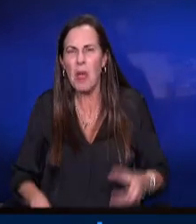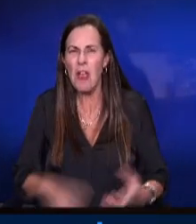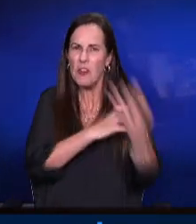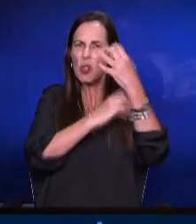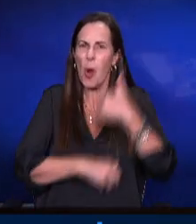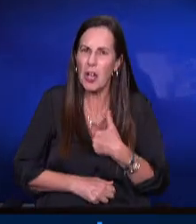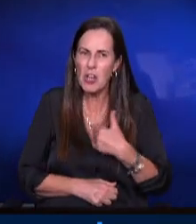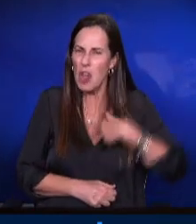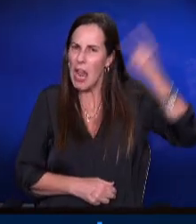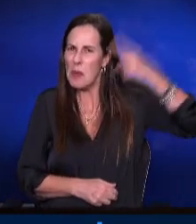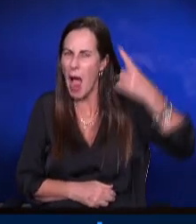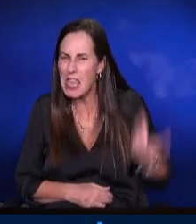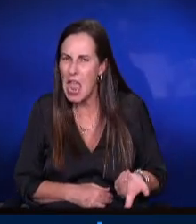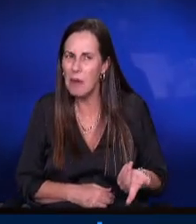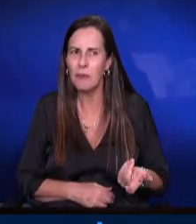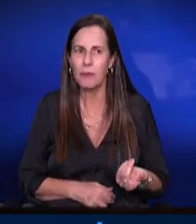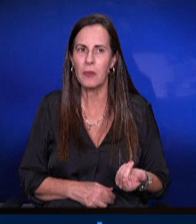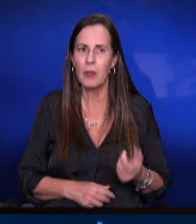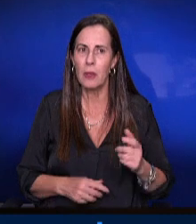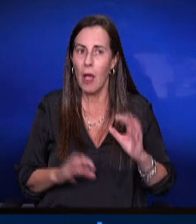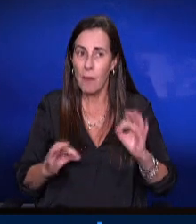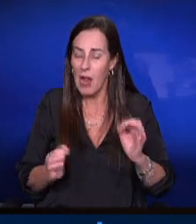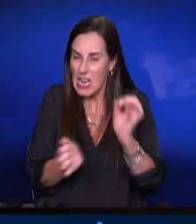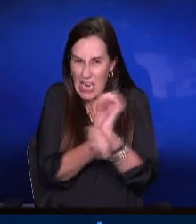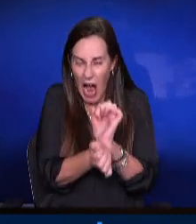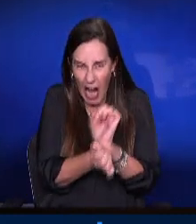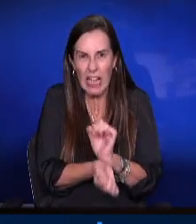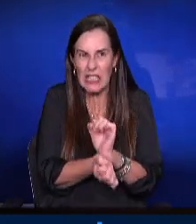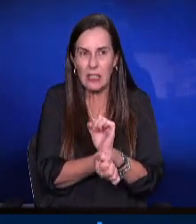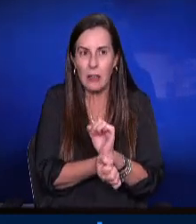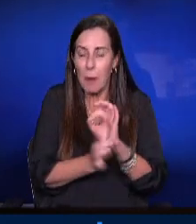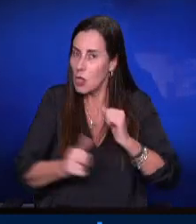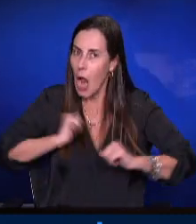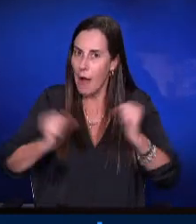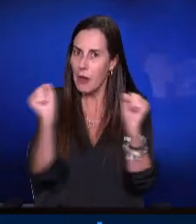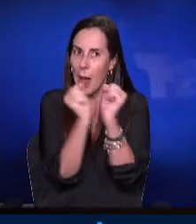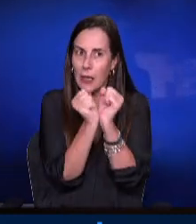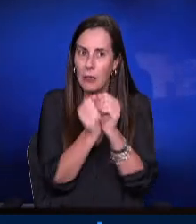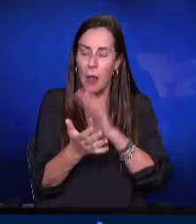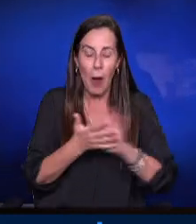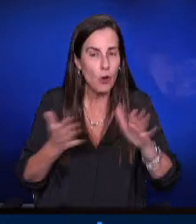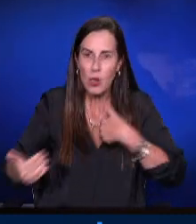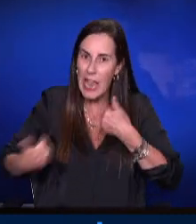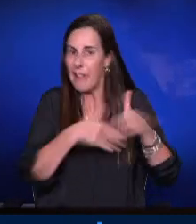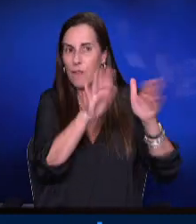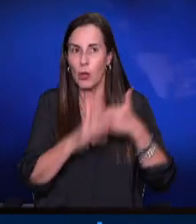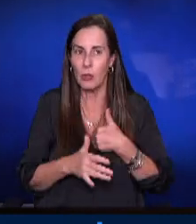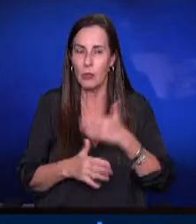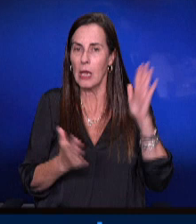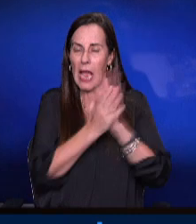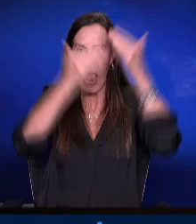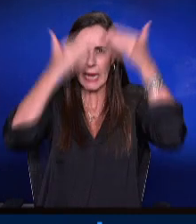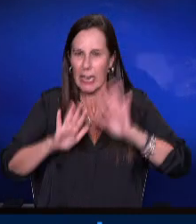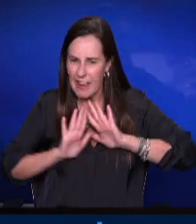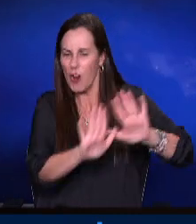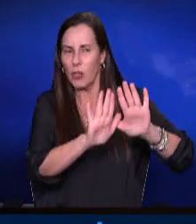עליי שאני מאיים עליו וסגר עליי, לחץ עליי את האזיקים חזק, החיב לי נורא בידיים ופשוט העיף אותי, הצמיד אותי לקיר,